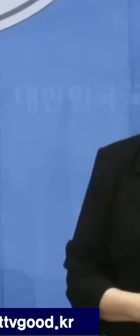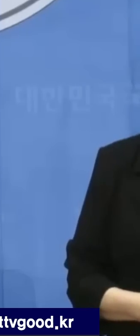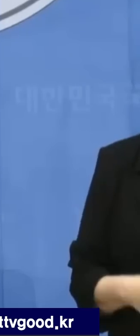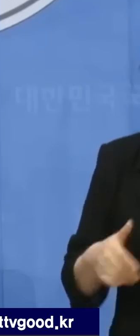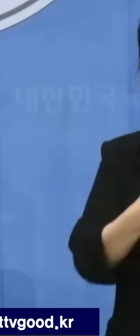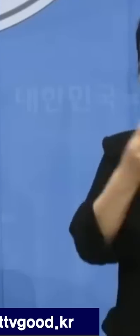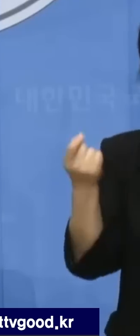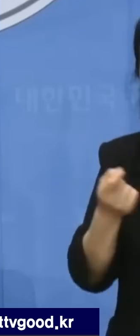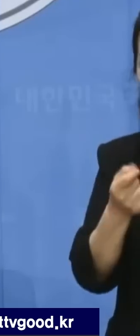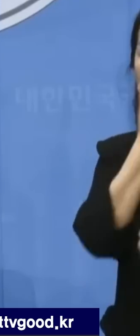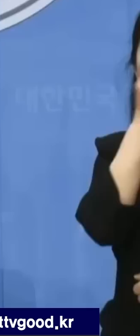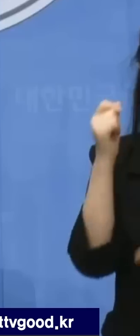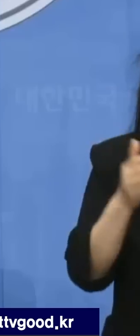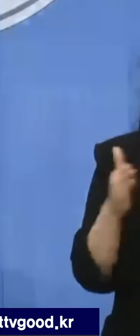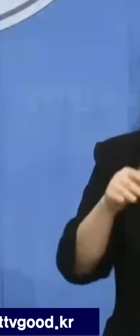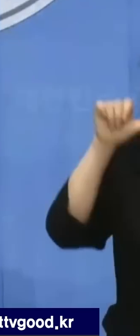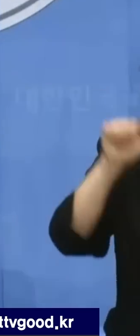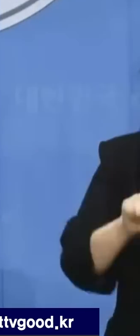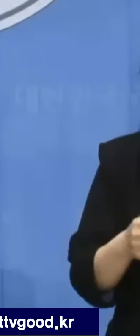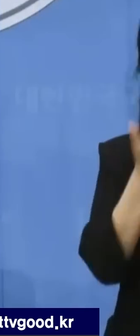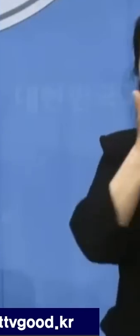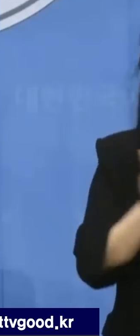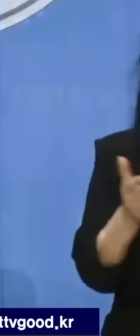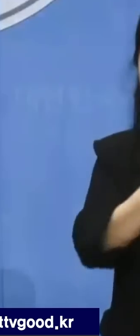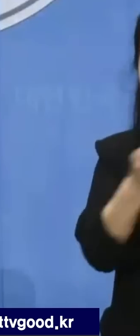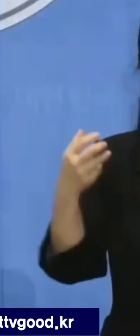우리 모두의 부족으로 졌고 우리 모두의 책임입니다.